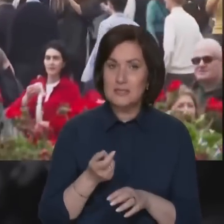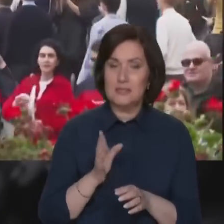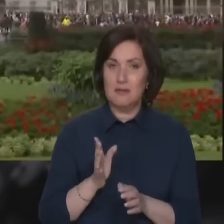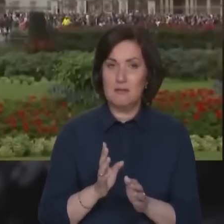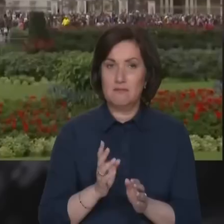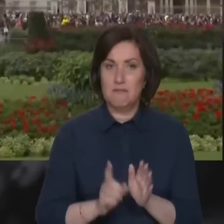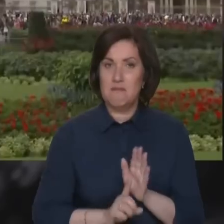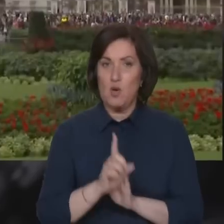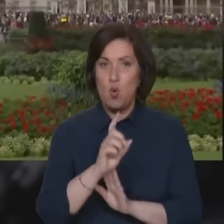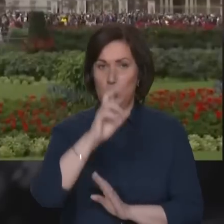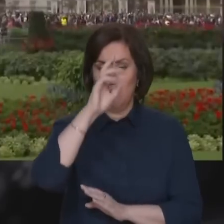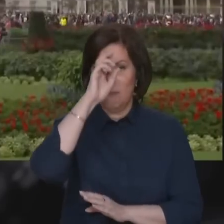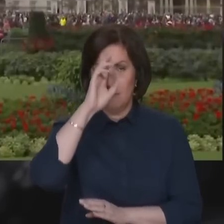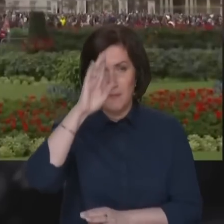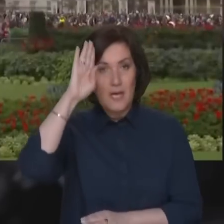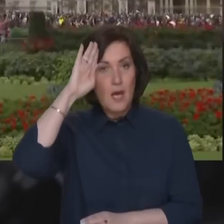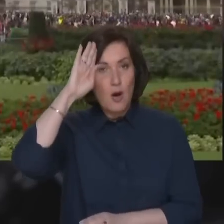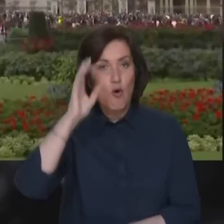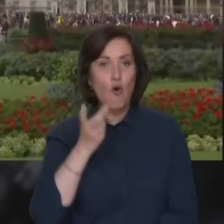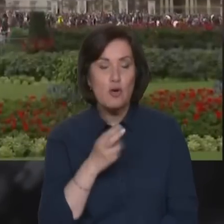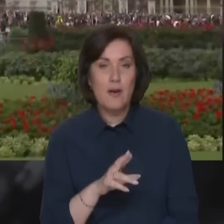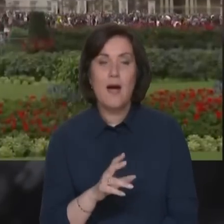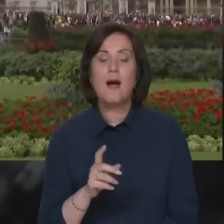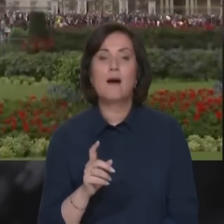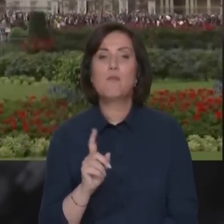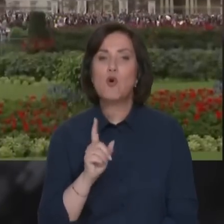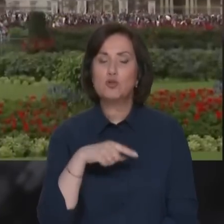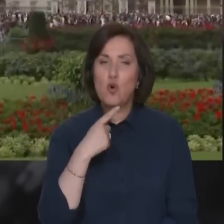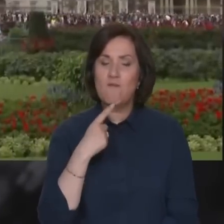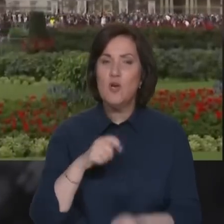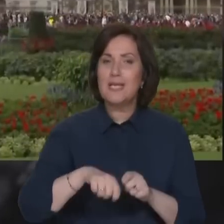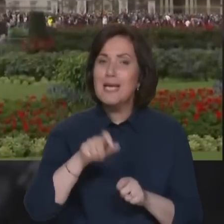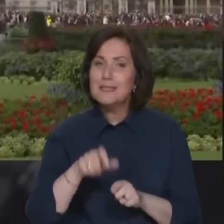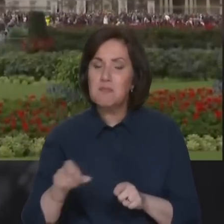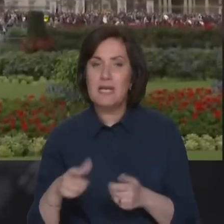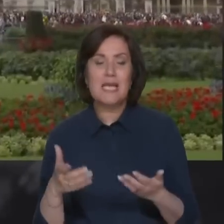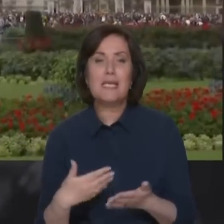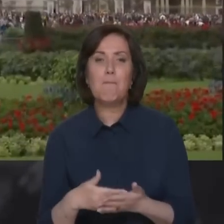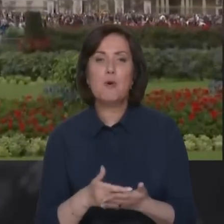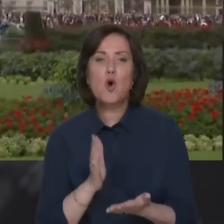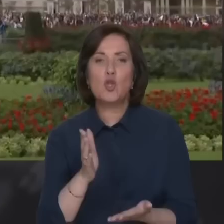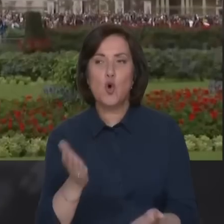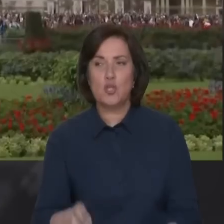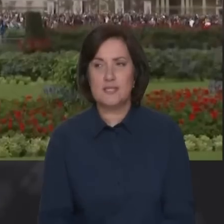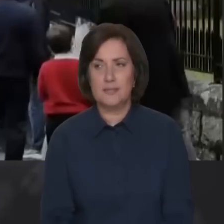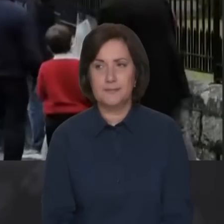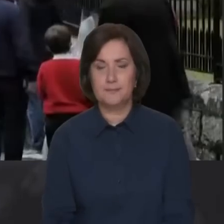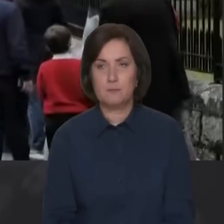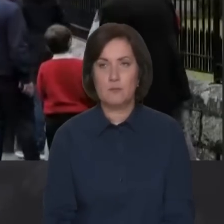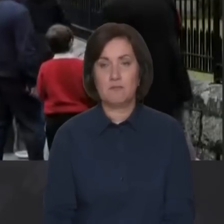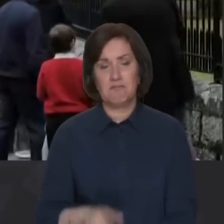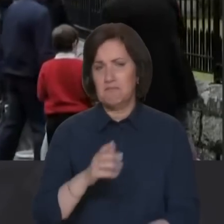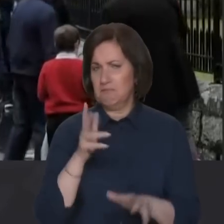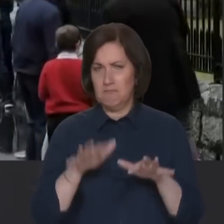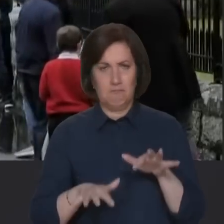короля? Про що, власне, говорять експерти? Про що говорять видання? Які прогнози? Без жодних